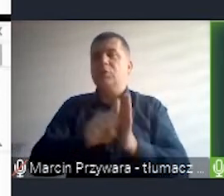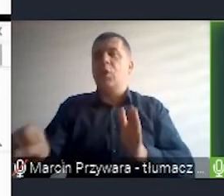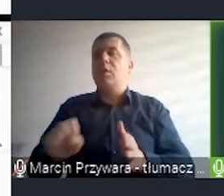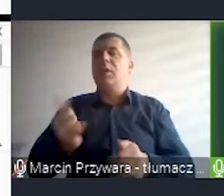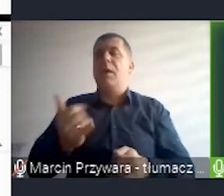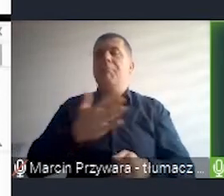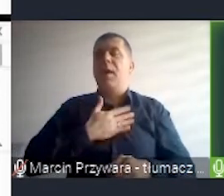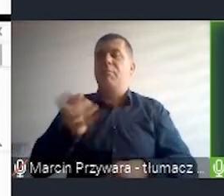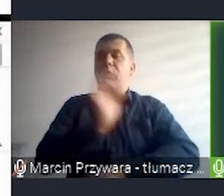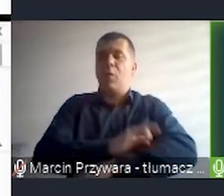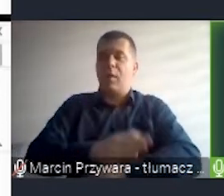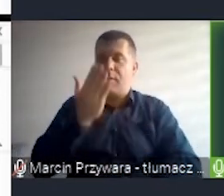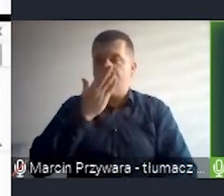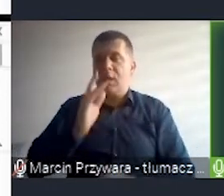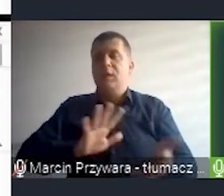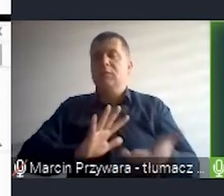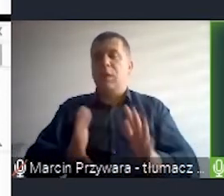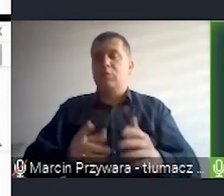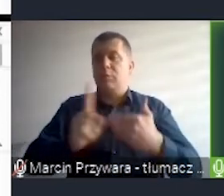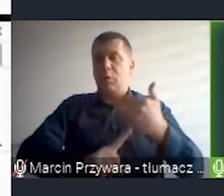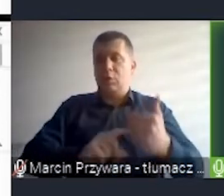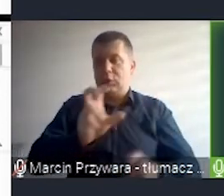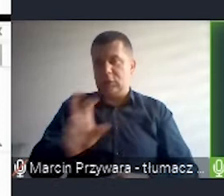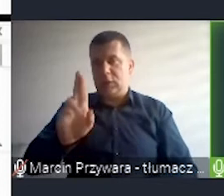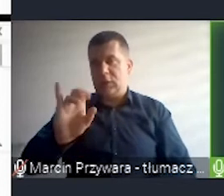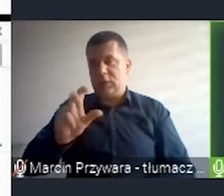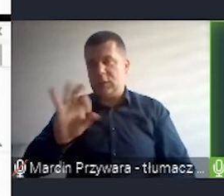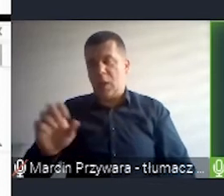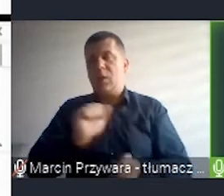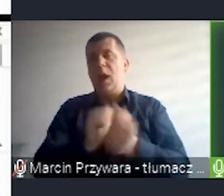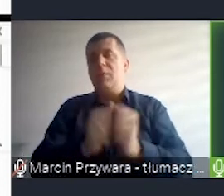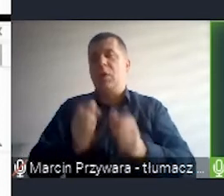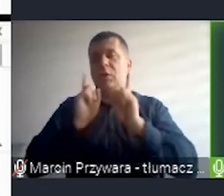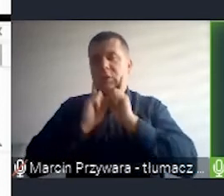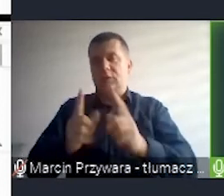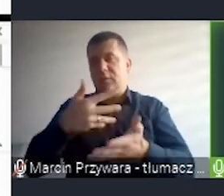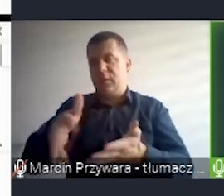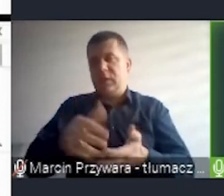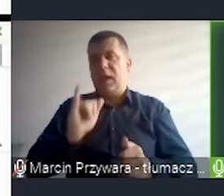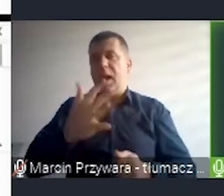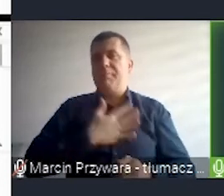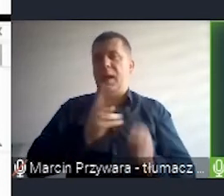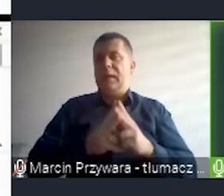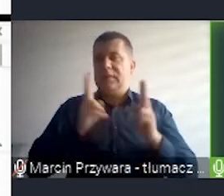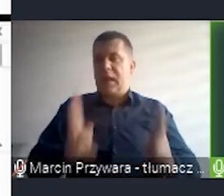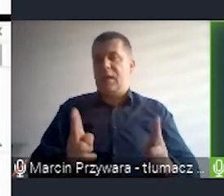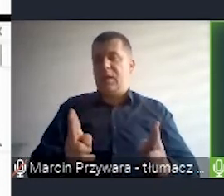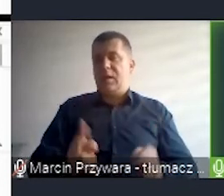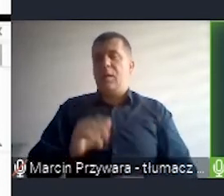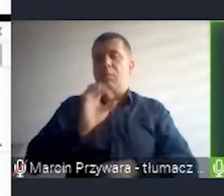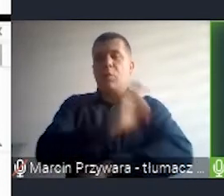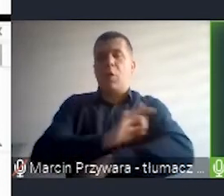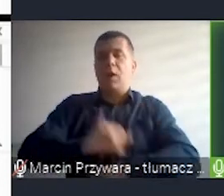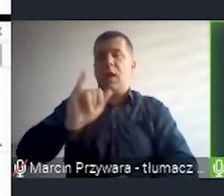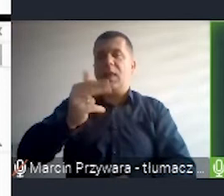projektu, od sposobu rozliczania, czyli czy jest to ryczałt, czy rzeczywiste wydatki i zakresu. Bo nawet w projektach